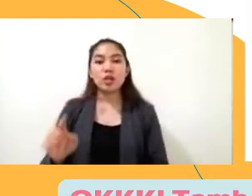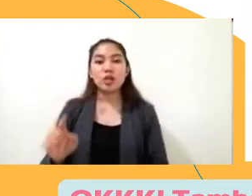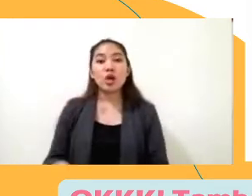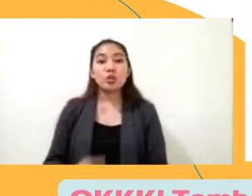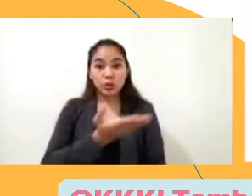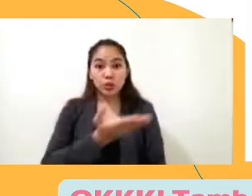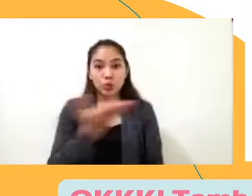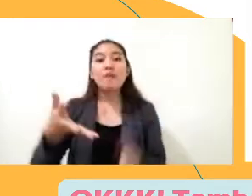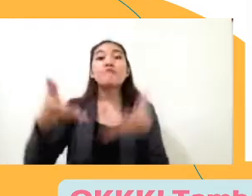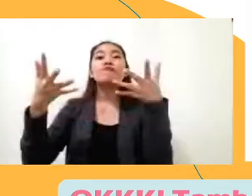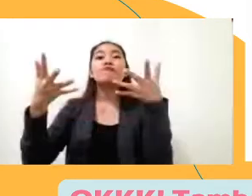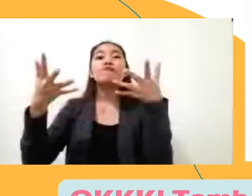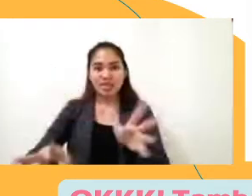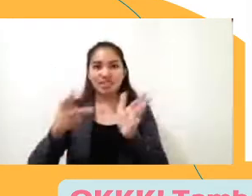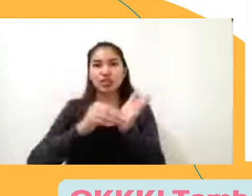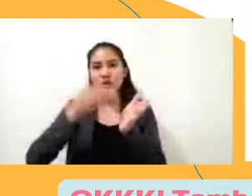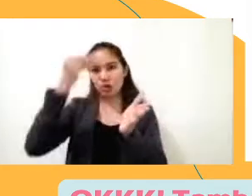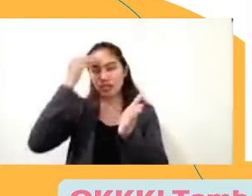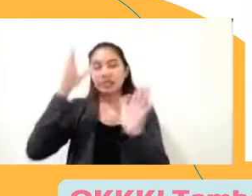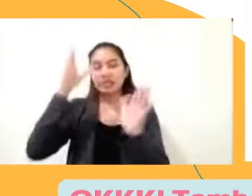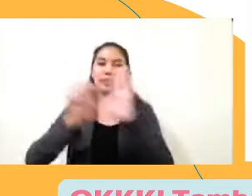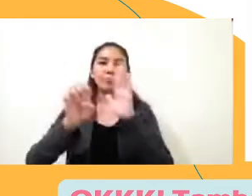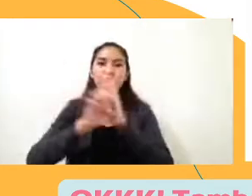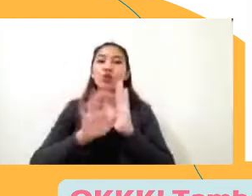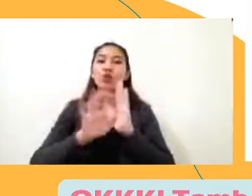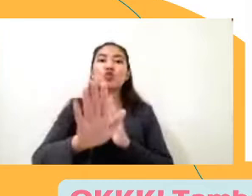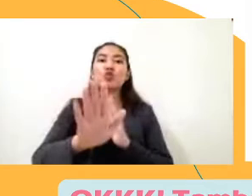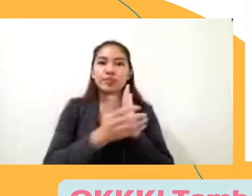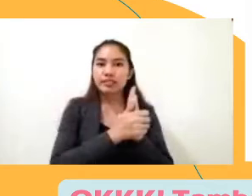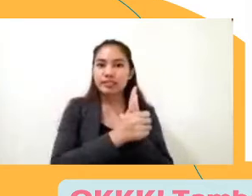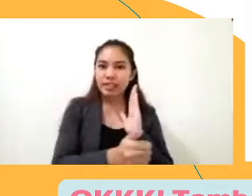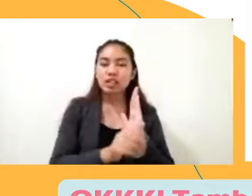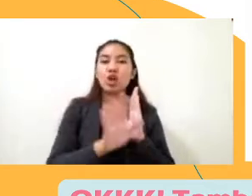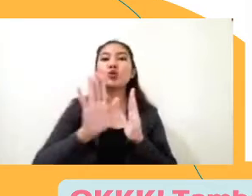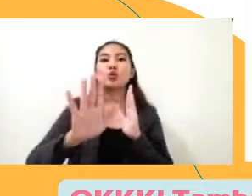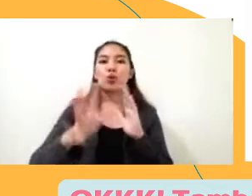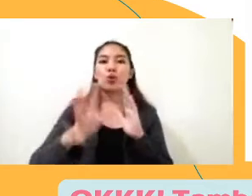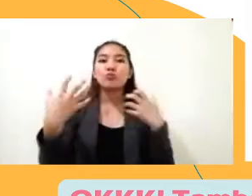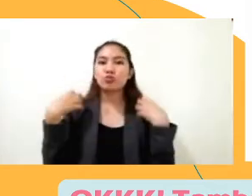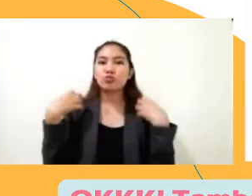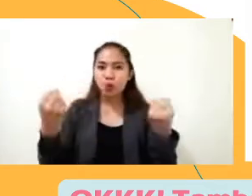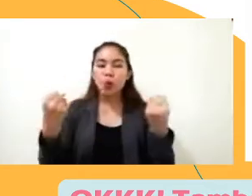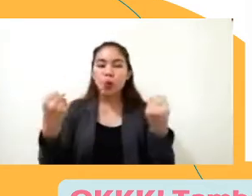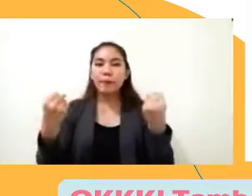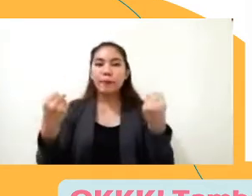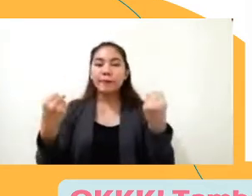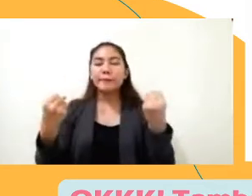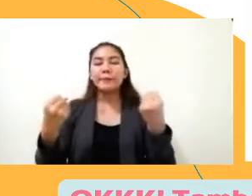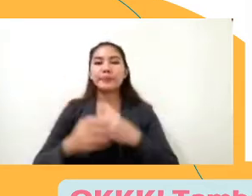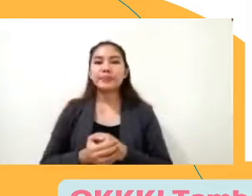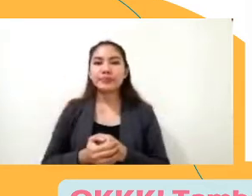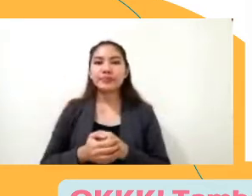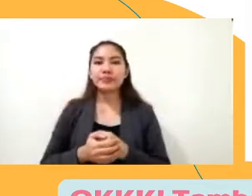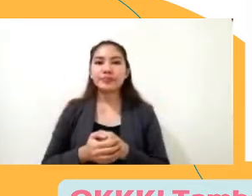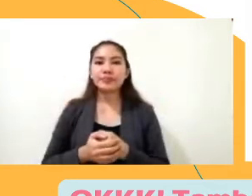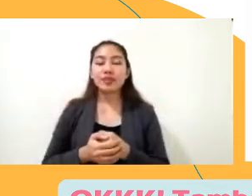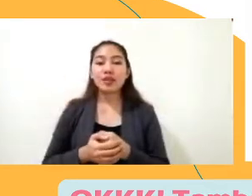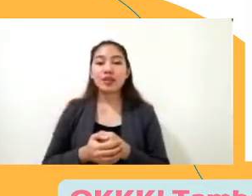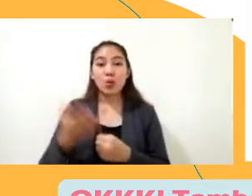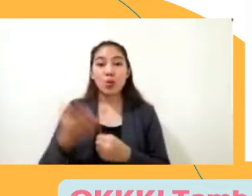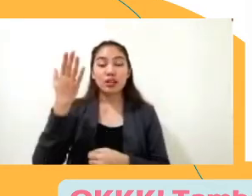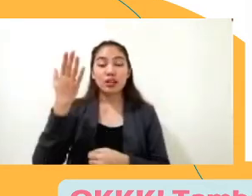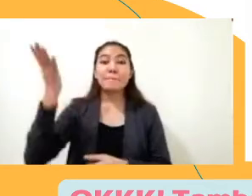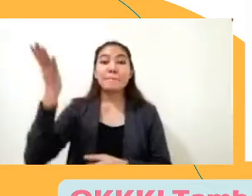gawin. Diba? Mga kapasidad ninyo, mga kalakasan na na-develop ninyo, na pagyabong ninyo habang kayo ay